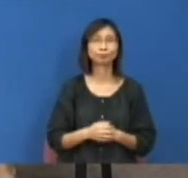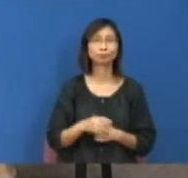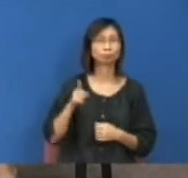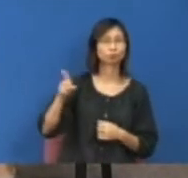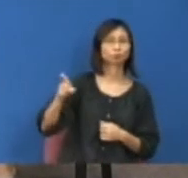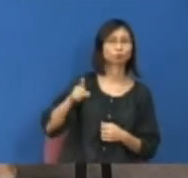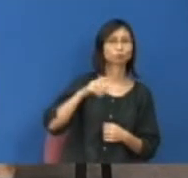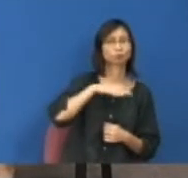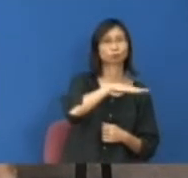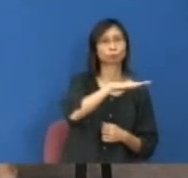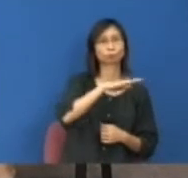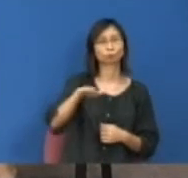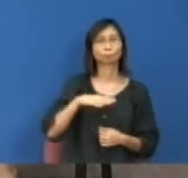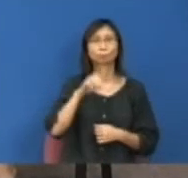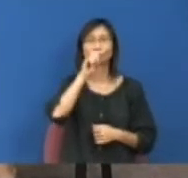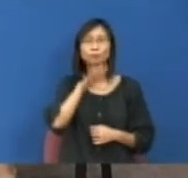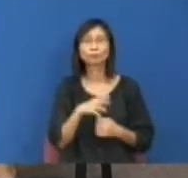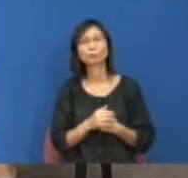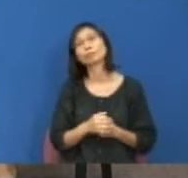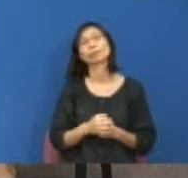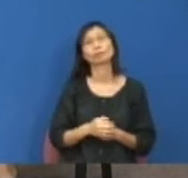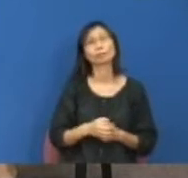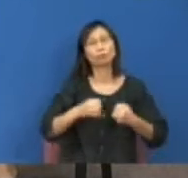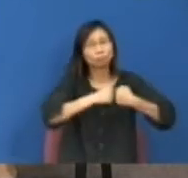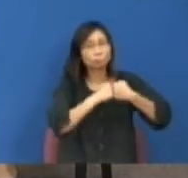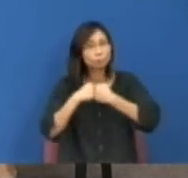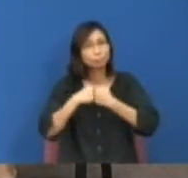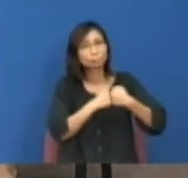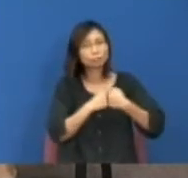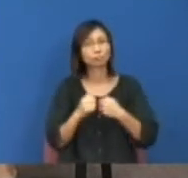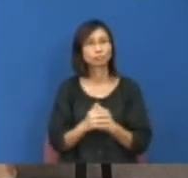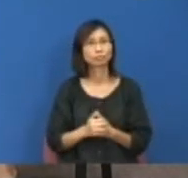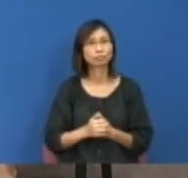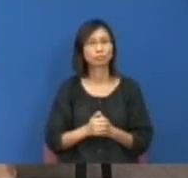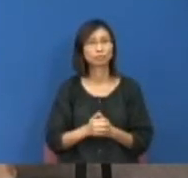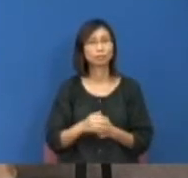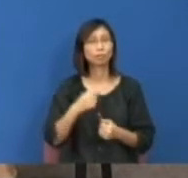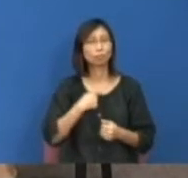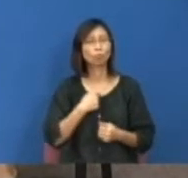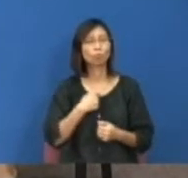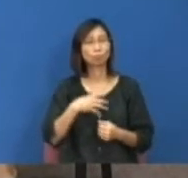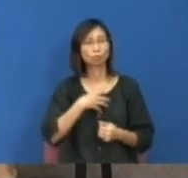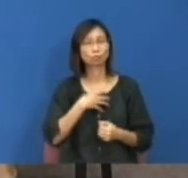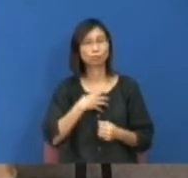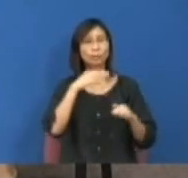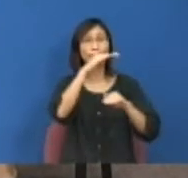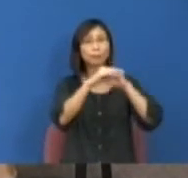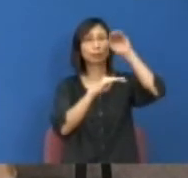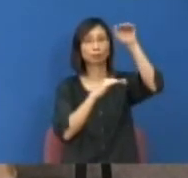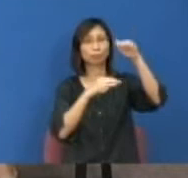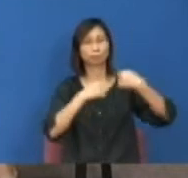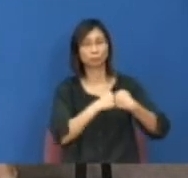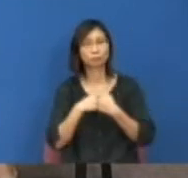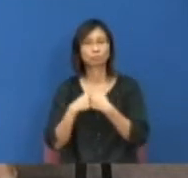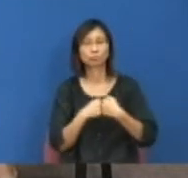話。呢個係背代之爭，我話其實呢個唔係，呢個係階級之爭，即係階級戰爭啊！階級